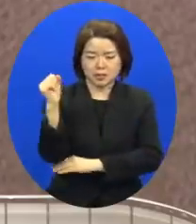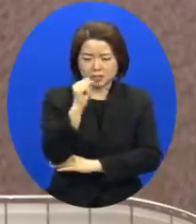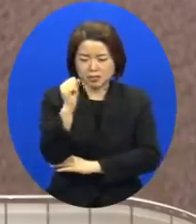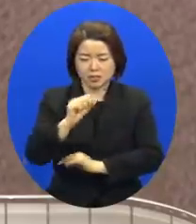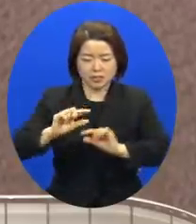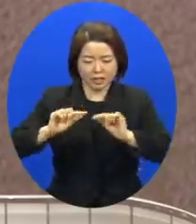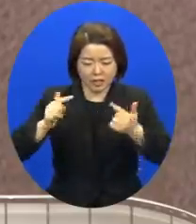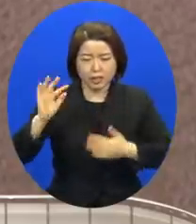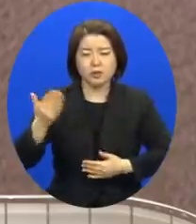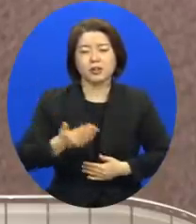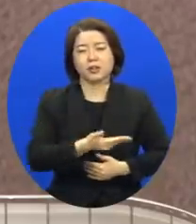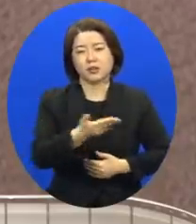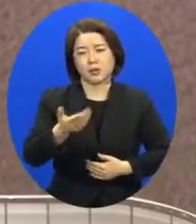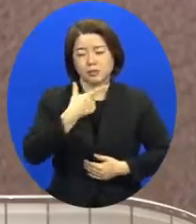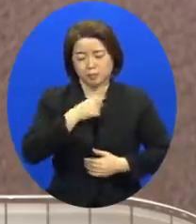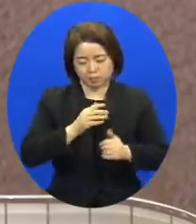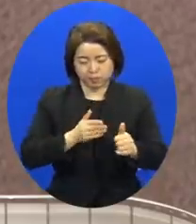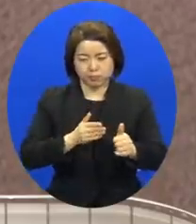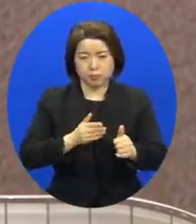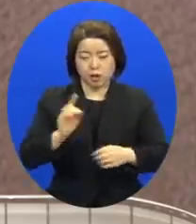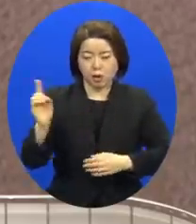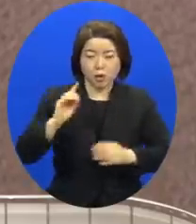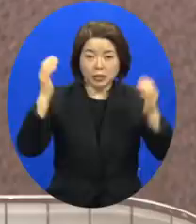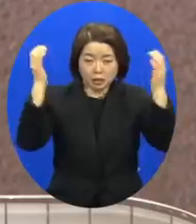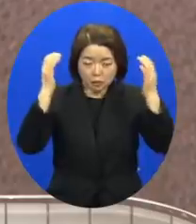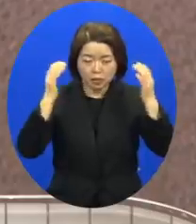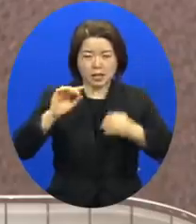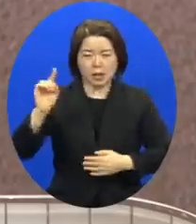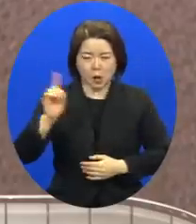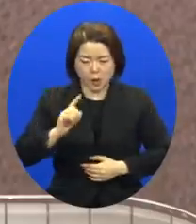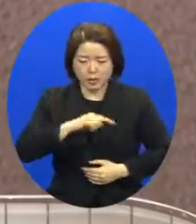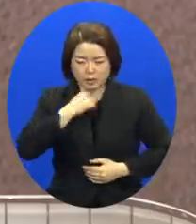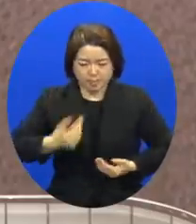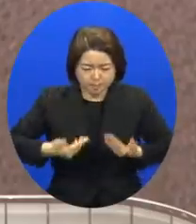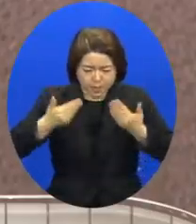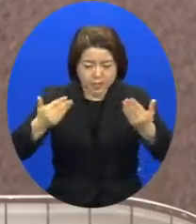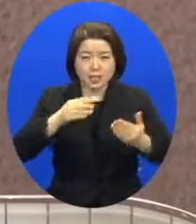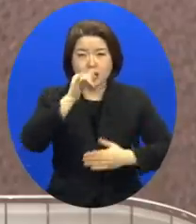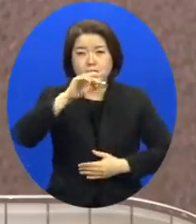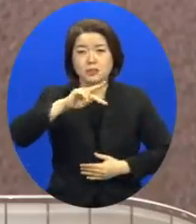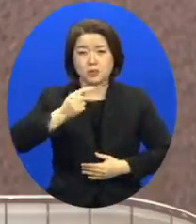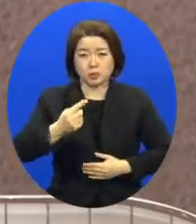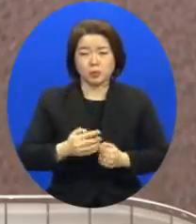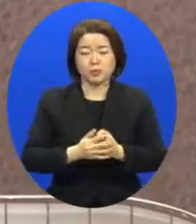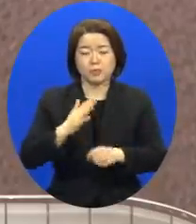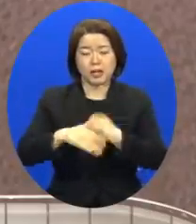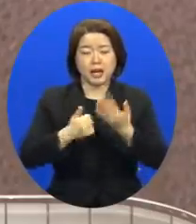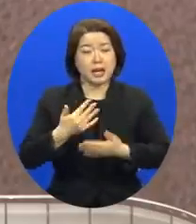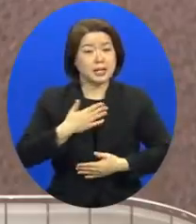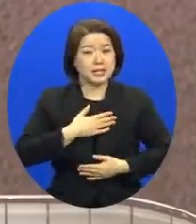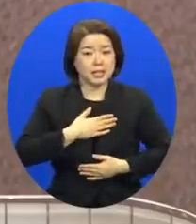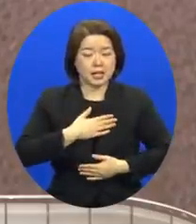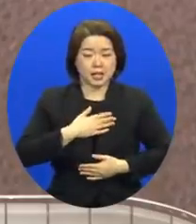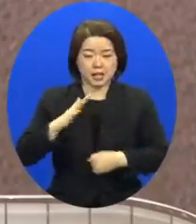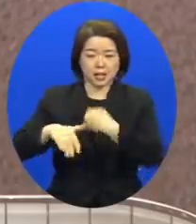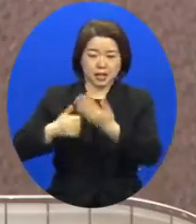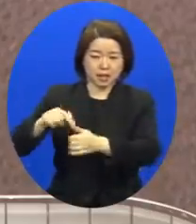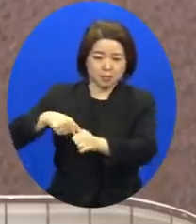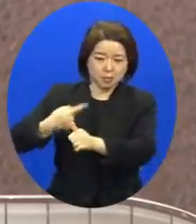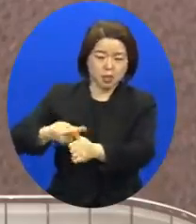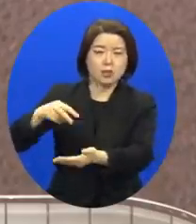게바라 어떤 고난이 뻗어 어떤 희생이 있다하더라도 하나님 이제는 저는 하나님 편에 설